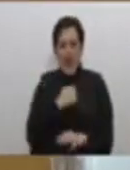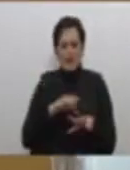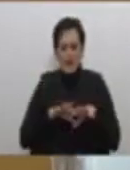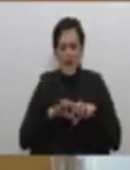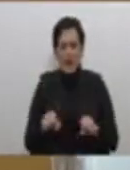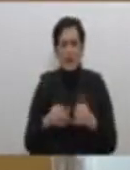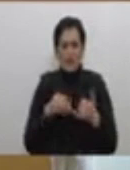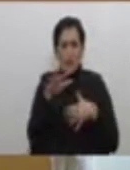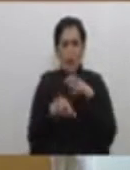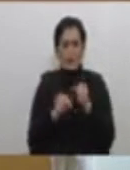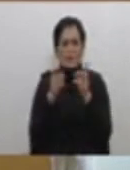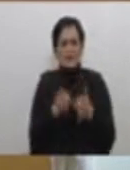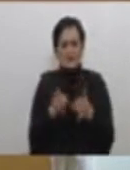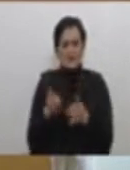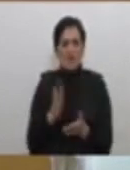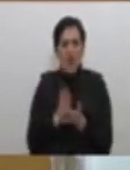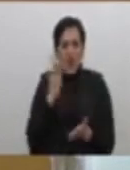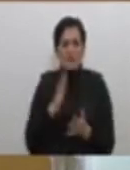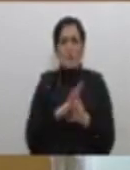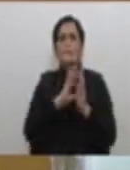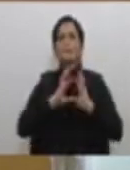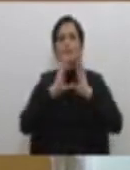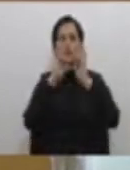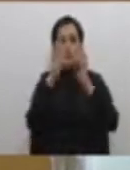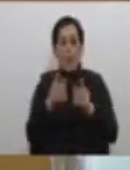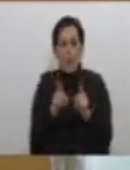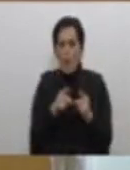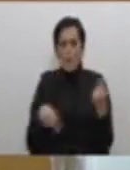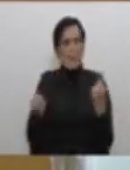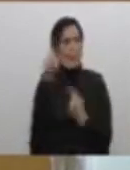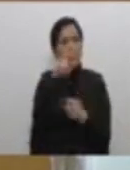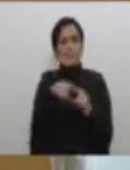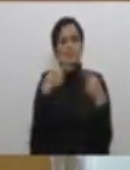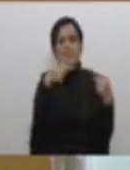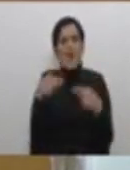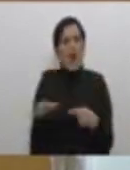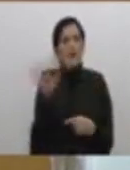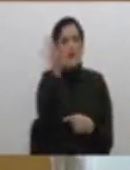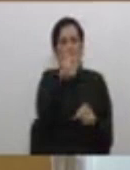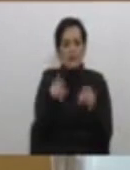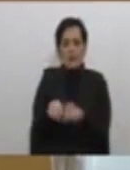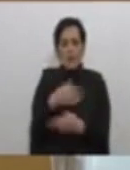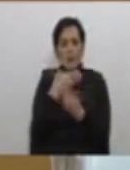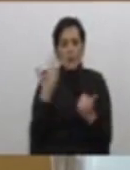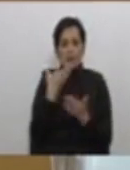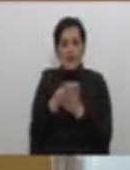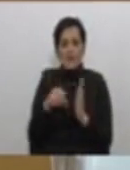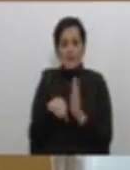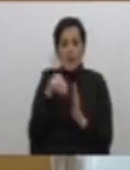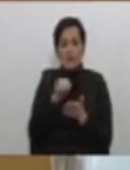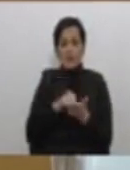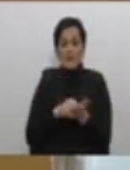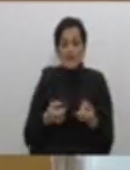ოკუპაციის მსხვერპლია. Თან სოფლიოში დღეს არ მოიძებნება სხვა ქვეყანა, რომელიც თავისი არჩევანის გამო ისეთი